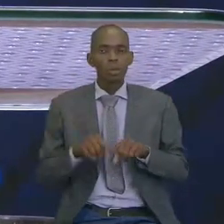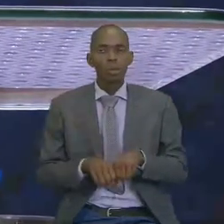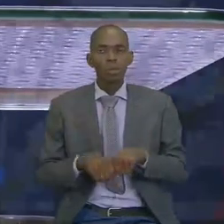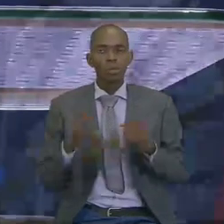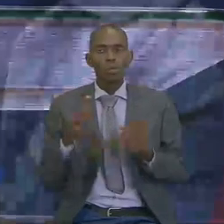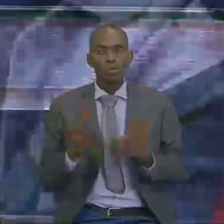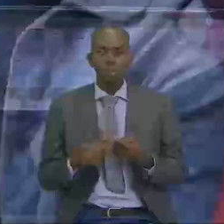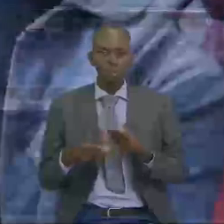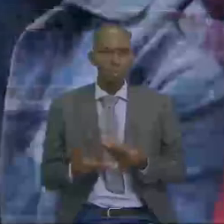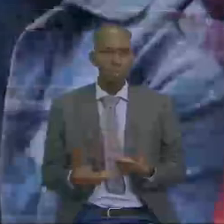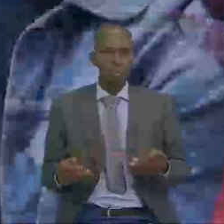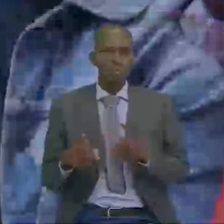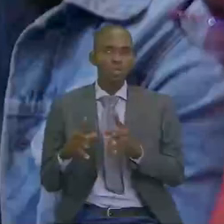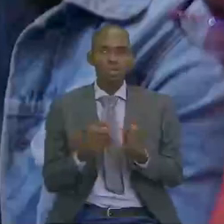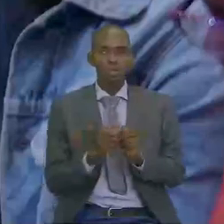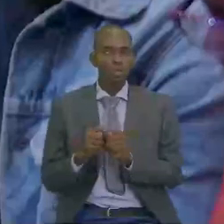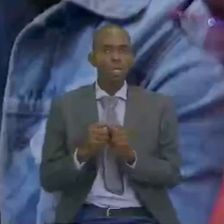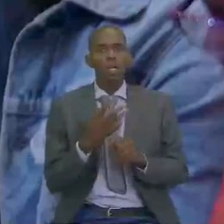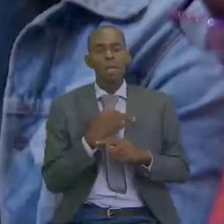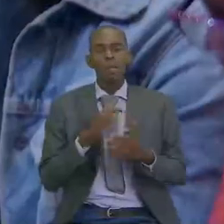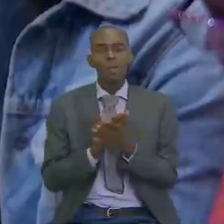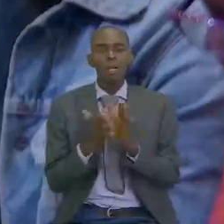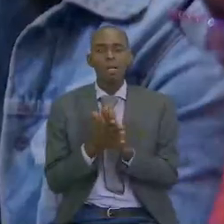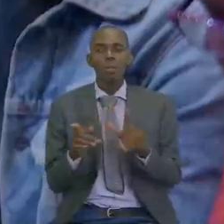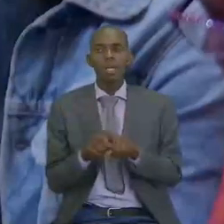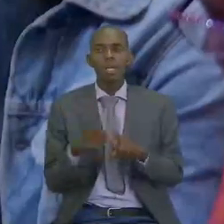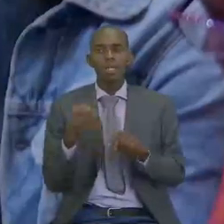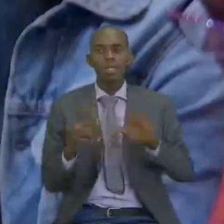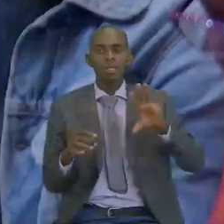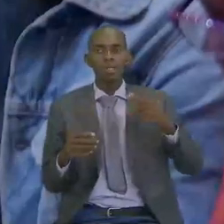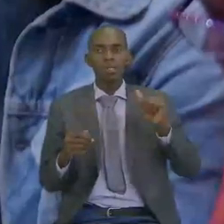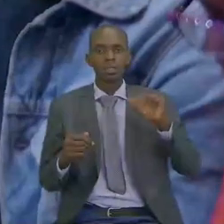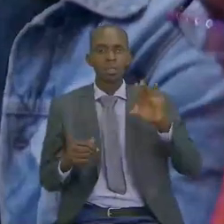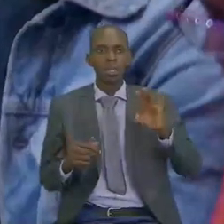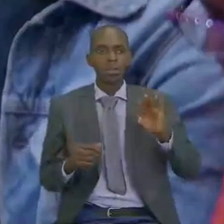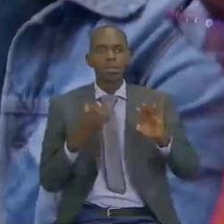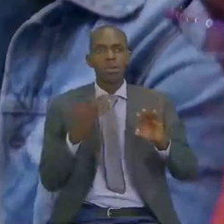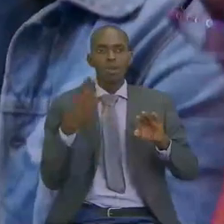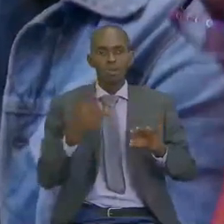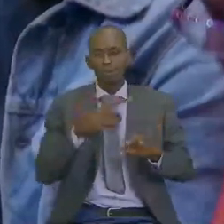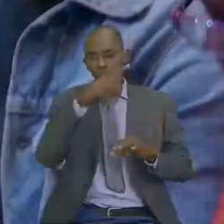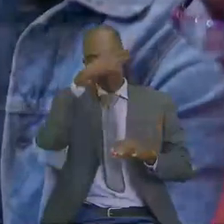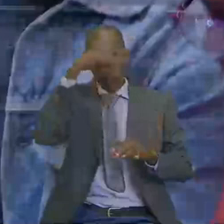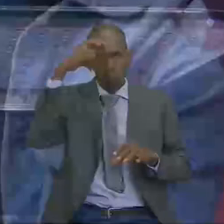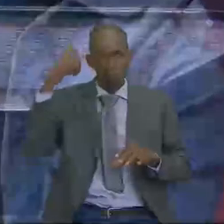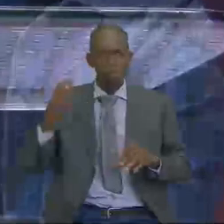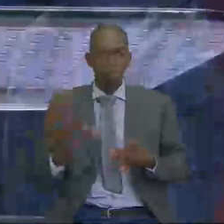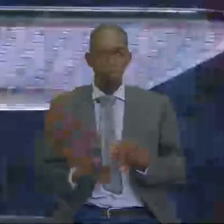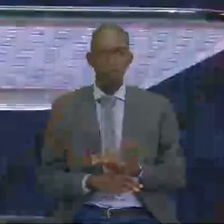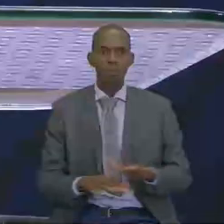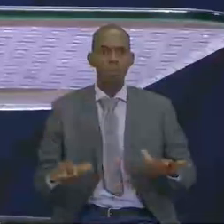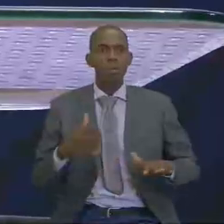brisés ensemble et devinrent comme la balle qui s'échappe d'une aire en